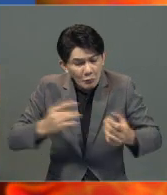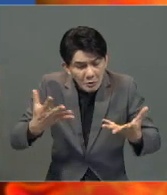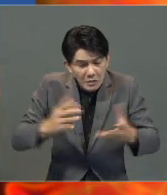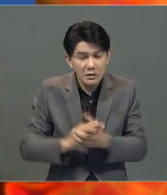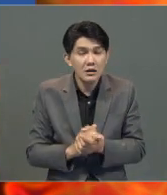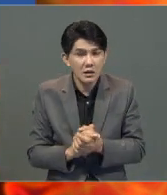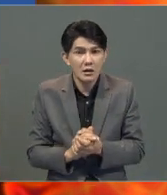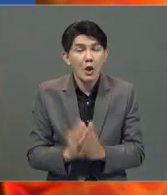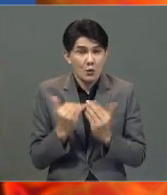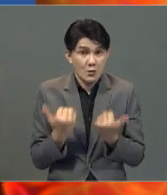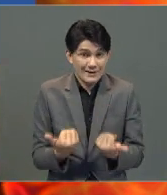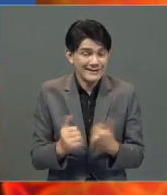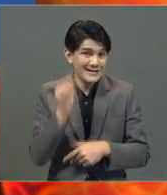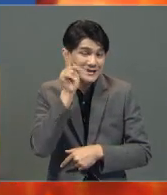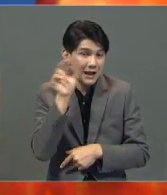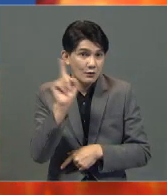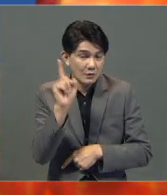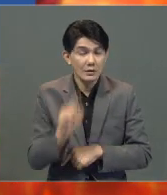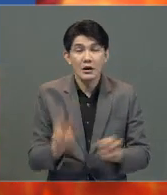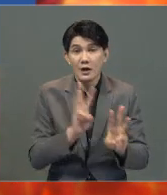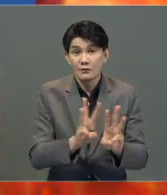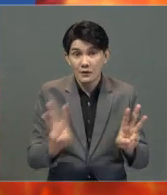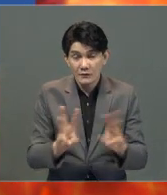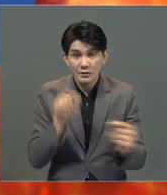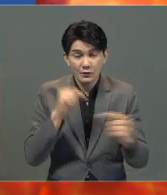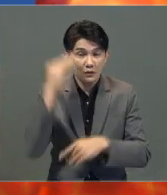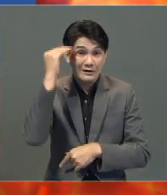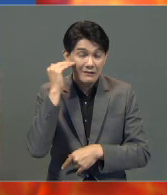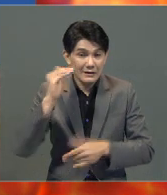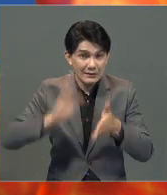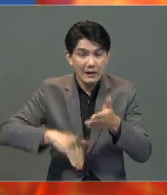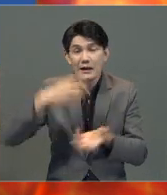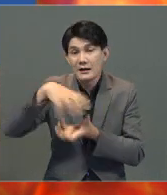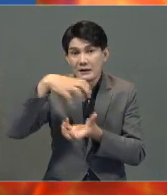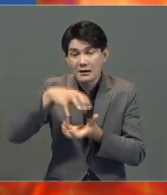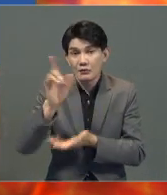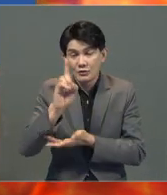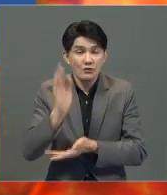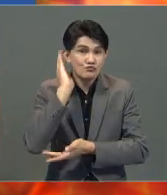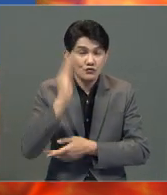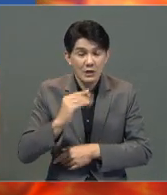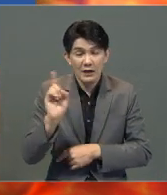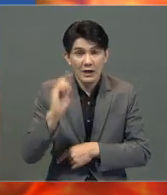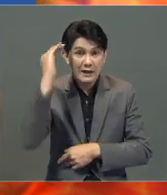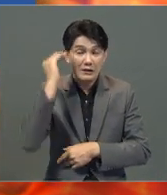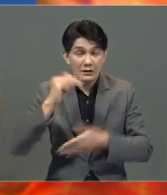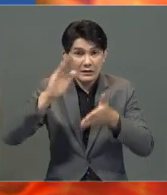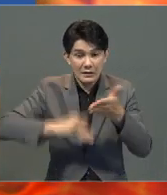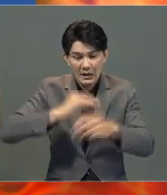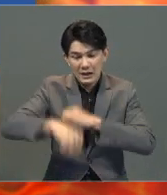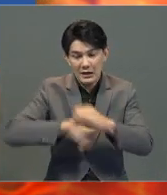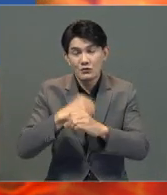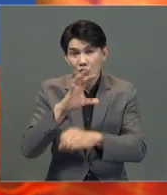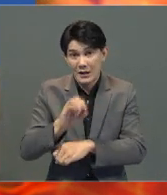ส่วนกรณีที่วันนี้มีข่าวนะคะว่าเว็บไซต์ของทางการเกาหลีใต้รายงานข้อมูลว่ามีถ่ายชาวเกาหลีใต้